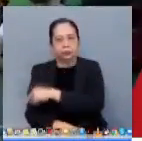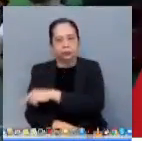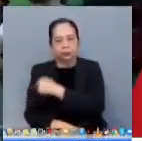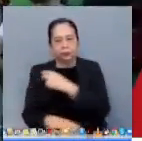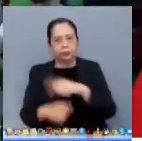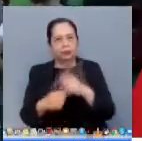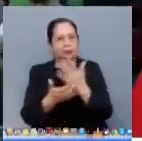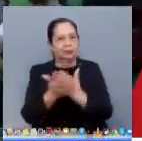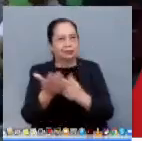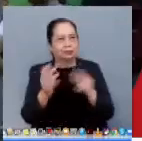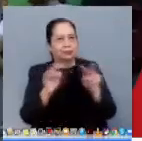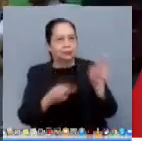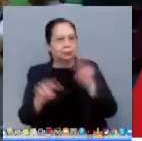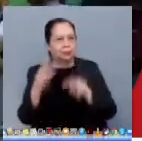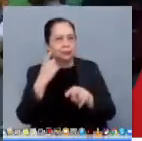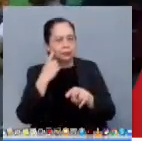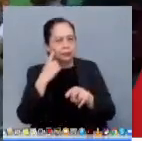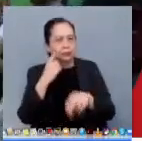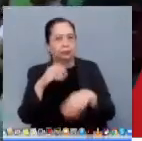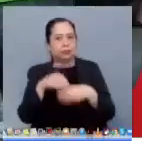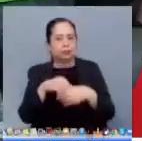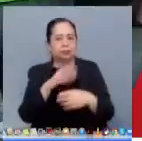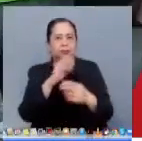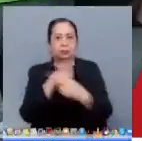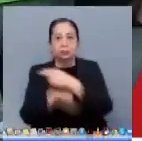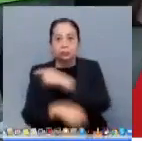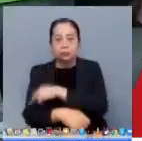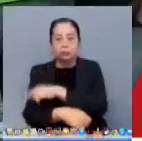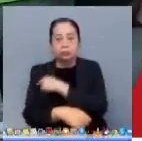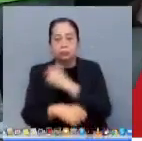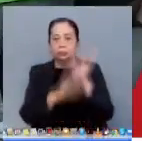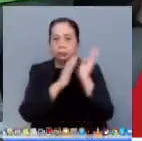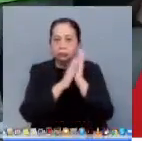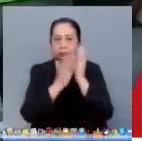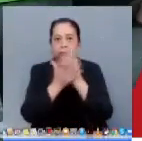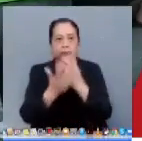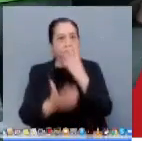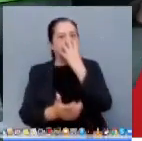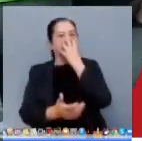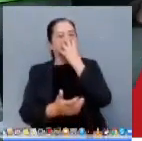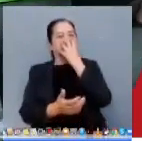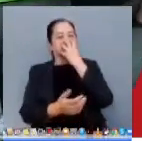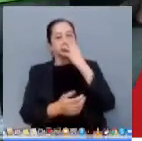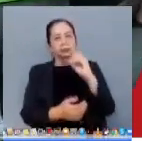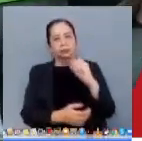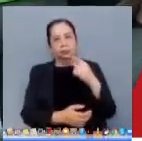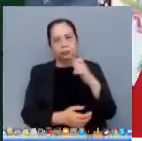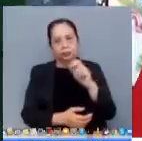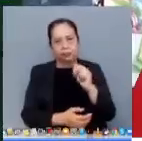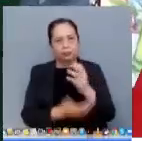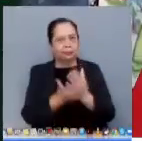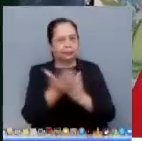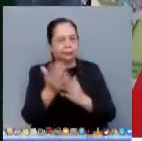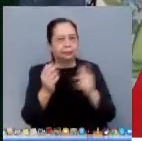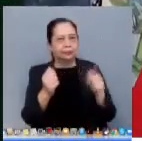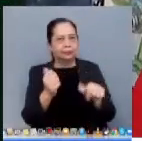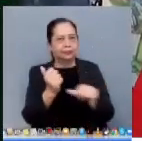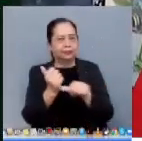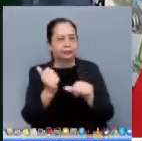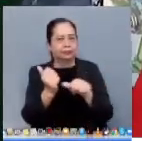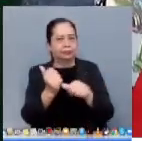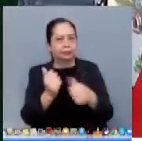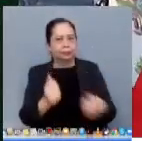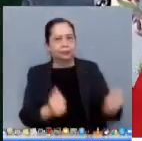tayo kaninang nasa hospital beds pa, yung iba naka-oxygen. Ayon kay Ms. Lou Celis, assistant to the CEO ng